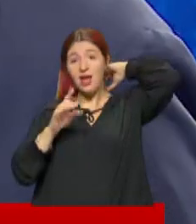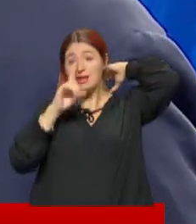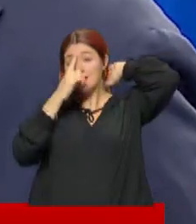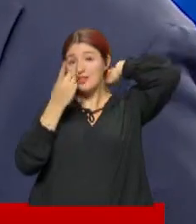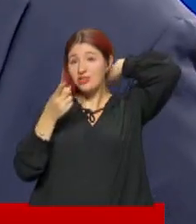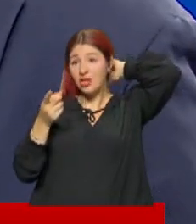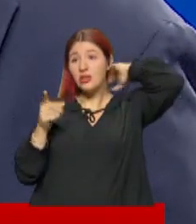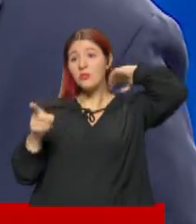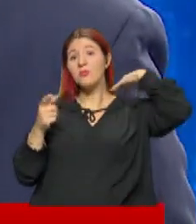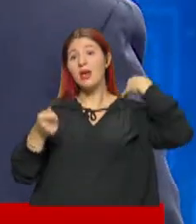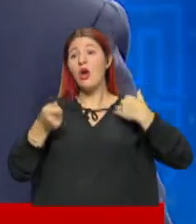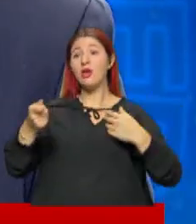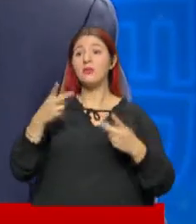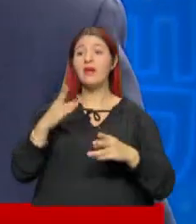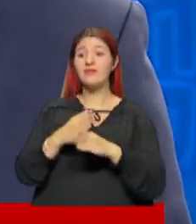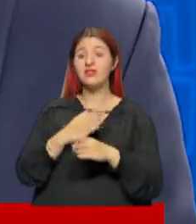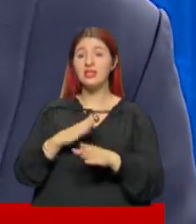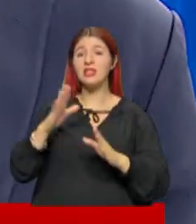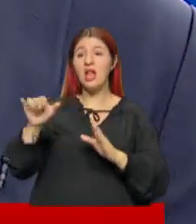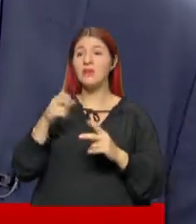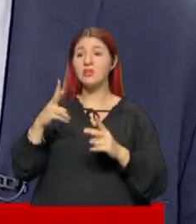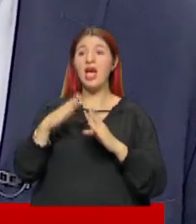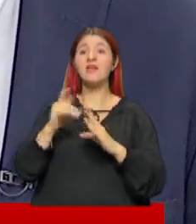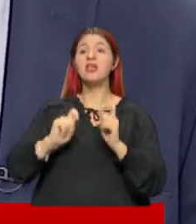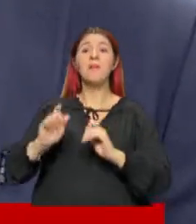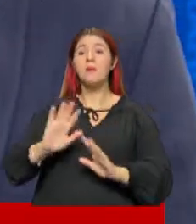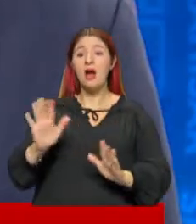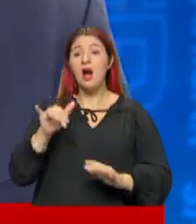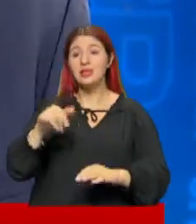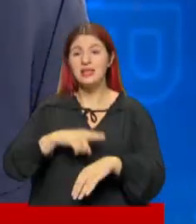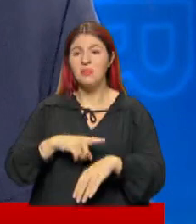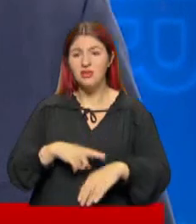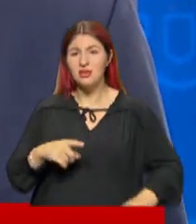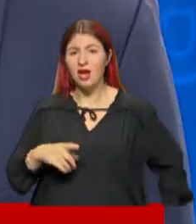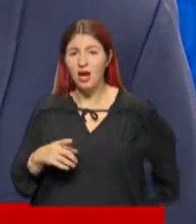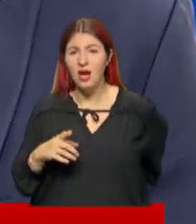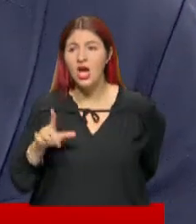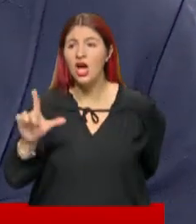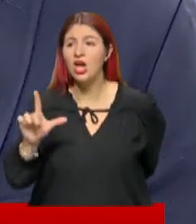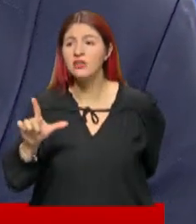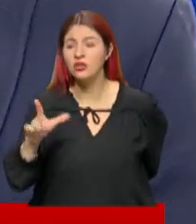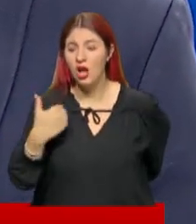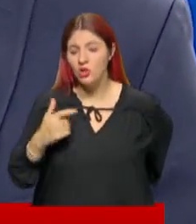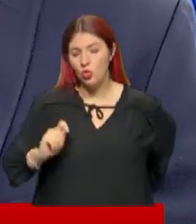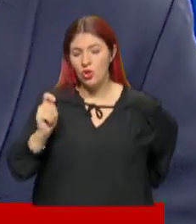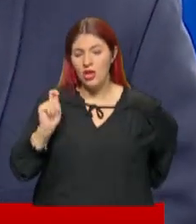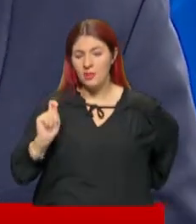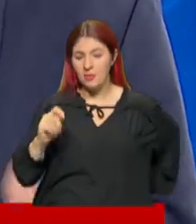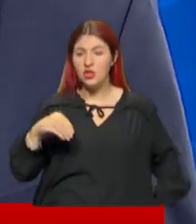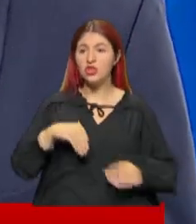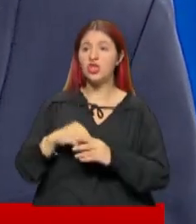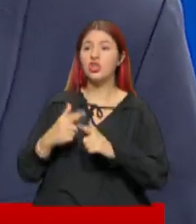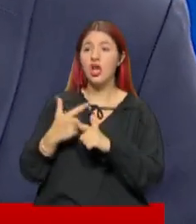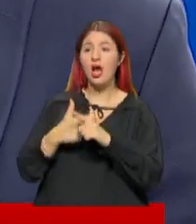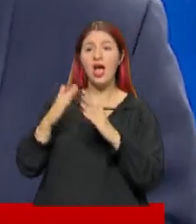Sadece işte bu parayı ödeyebilen yurttaşlarımızın alabileceği evler yapma. Aynı zamanda ihtiyaç halinde kullanılmak üzere